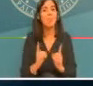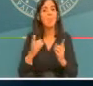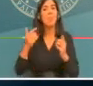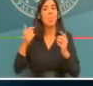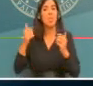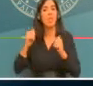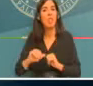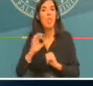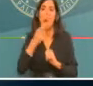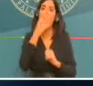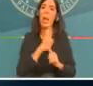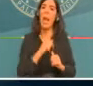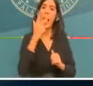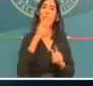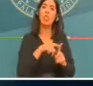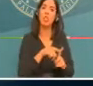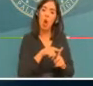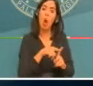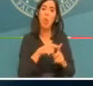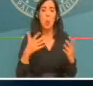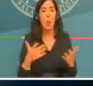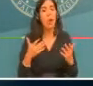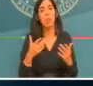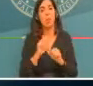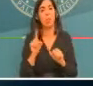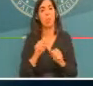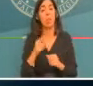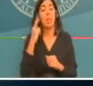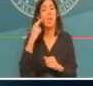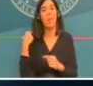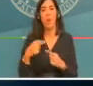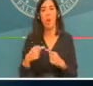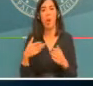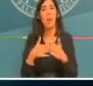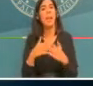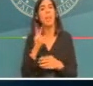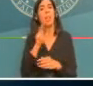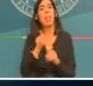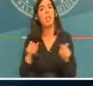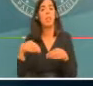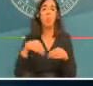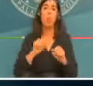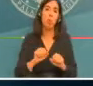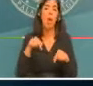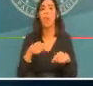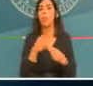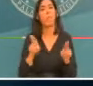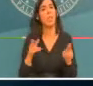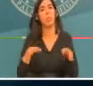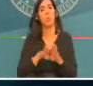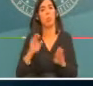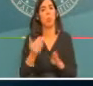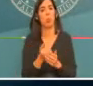convegni congressi altri eventi potranno svolgersi solo con modalità a distanza tutte le fiere di